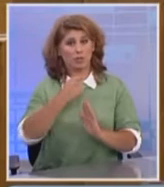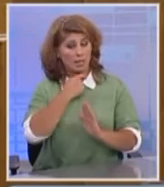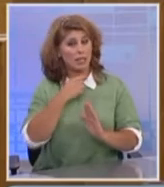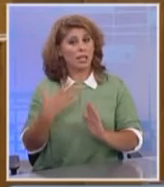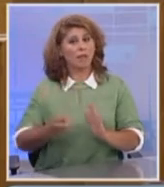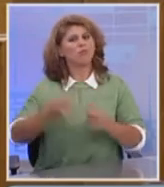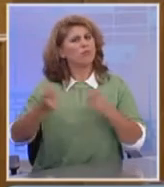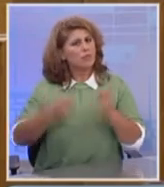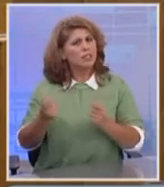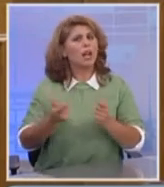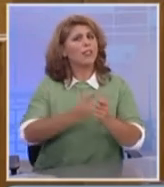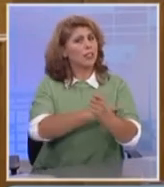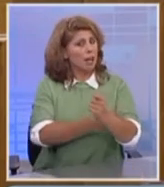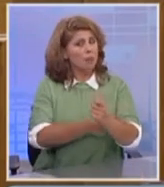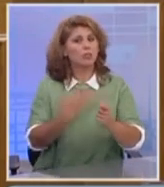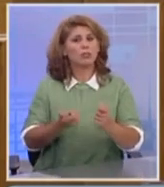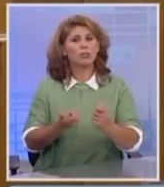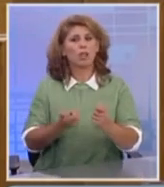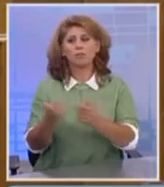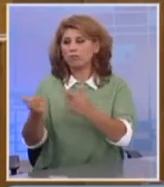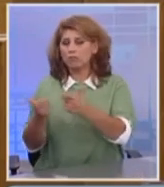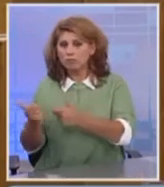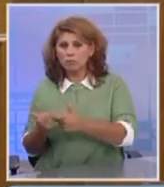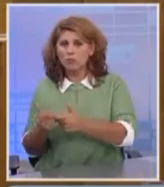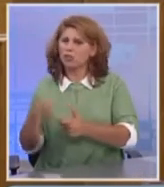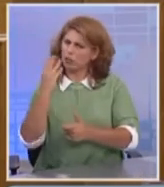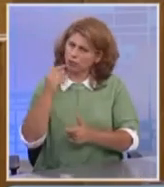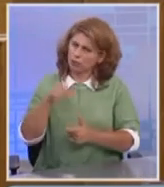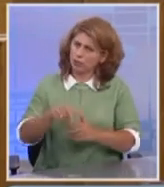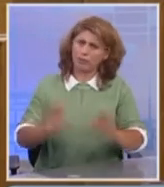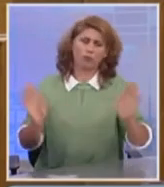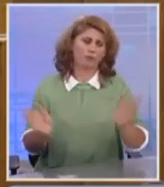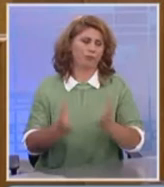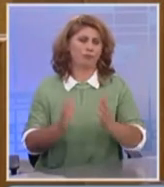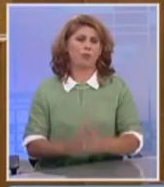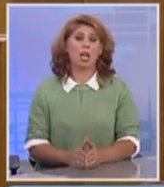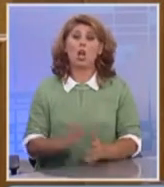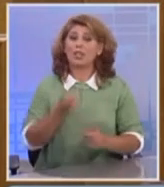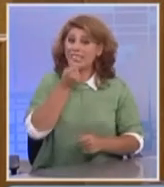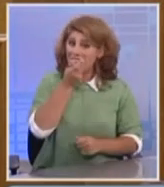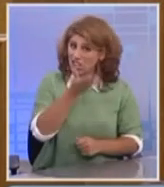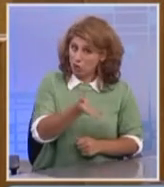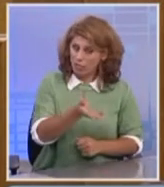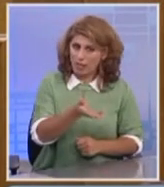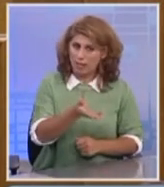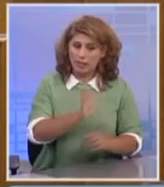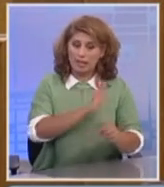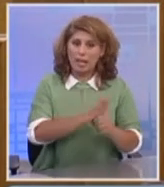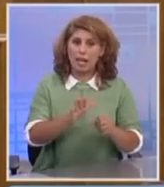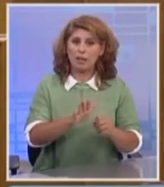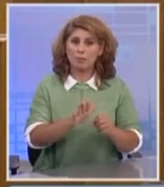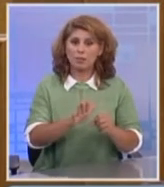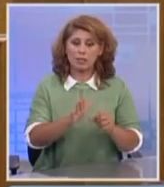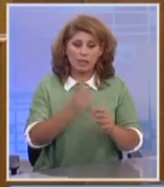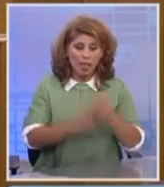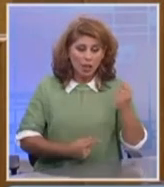είχαμε σπατάλη δυνάμεων και πιστώσεων. Το ακούσαμε κι αυτό. Ότι οι δαπάνες για κάλυψη των